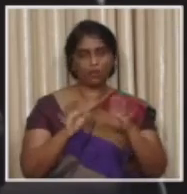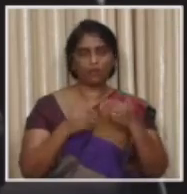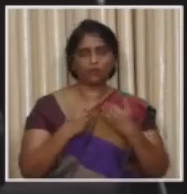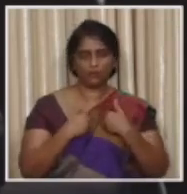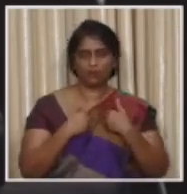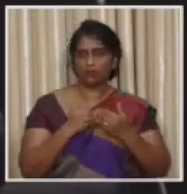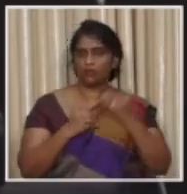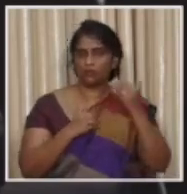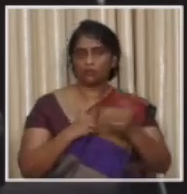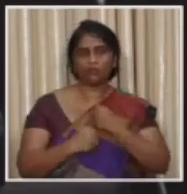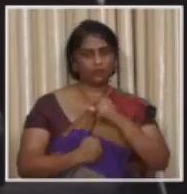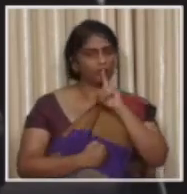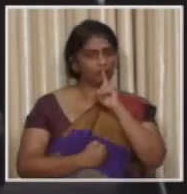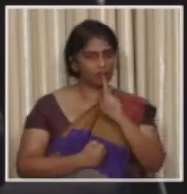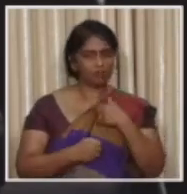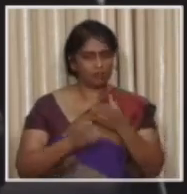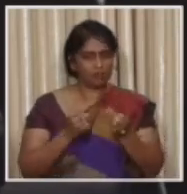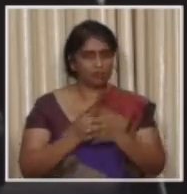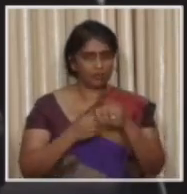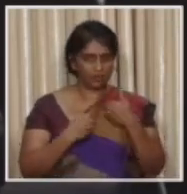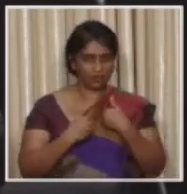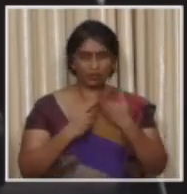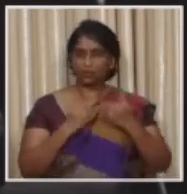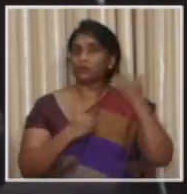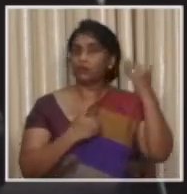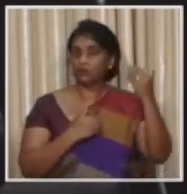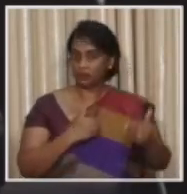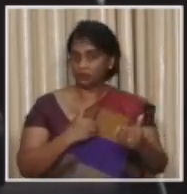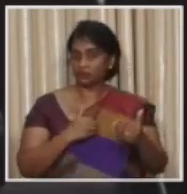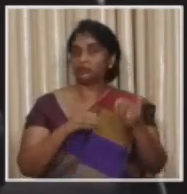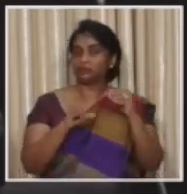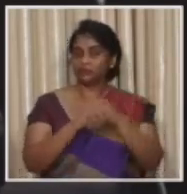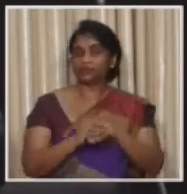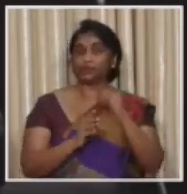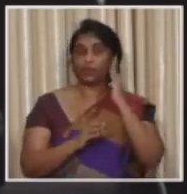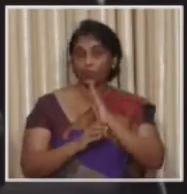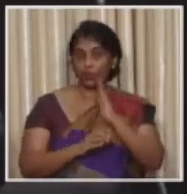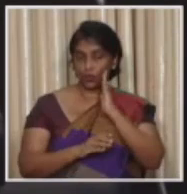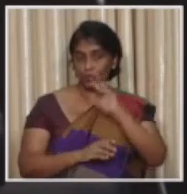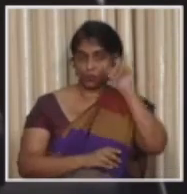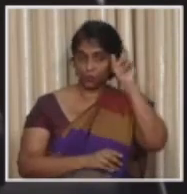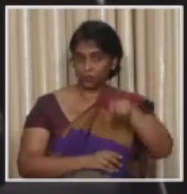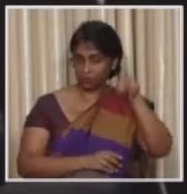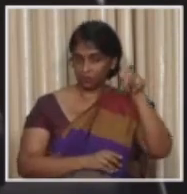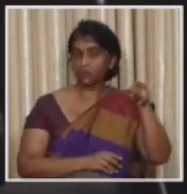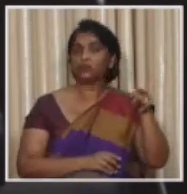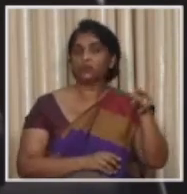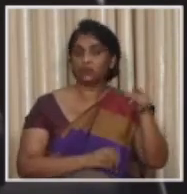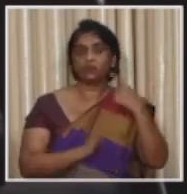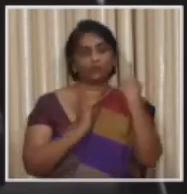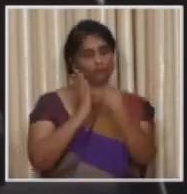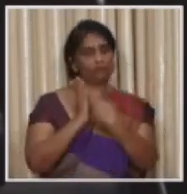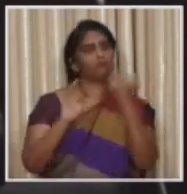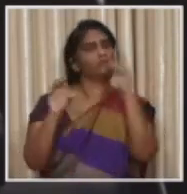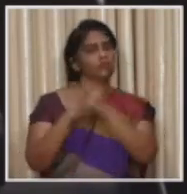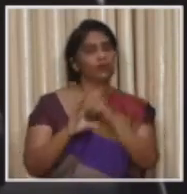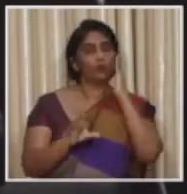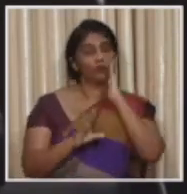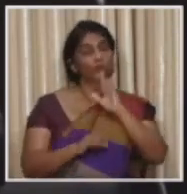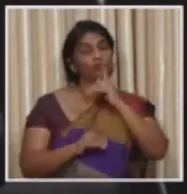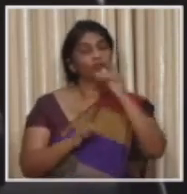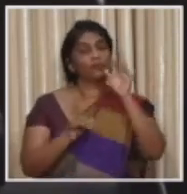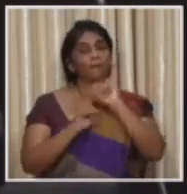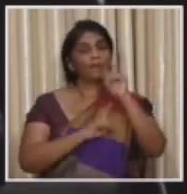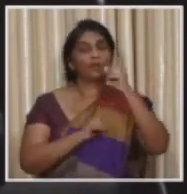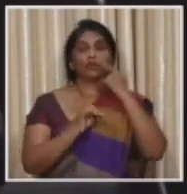ඊළඟට අපි යෝජනා කරලා තියෙන අපේ පක්ෂෙන් ඊළඟට දාන්න පිටරට සුද්දෙක්ක අපේ ලයිස්තුවට ඒ සුද්දට කියන්න